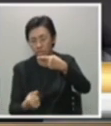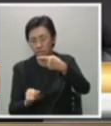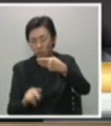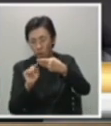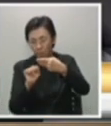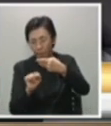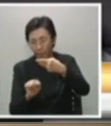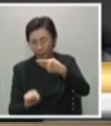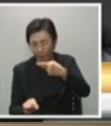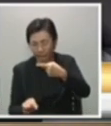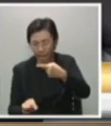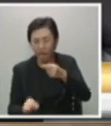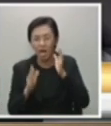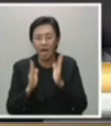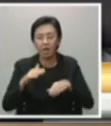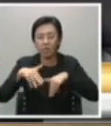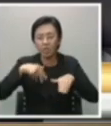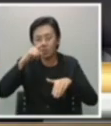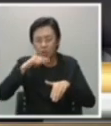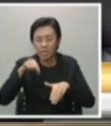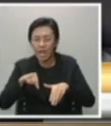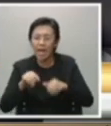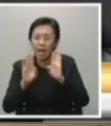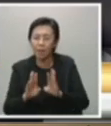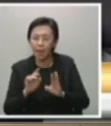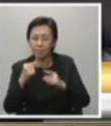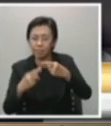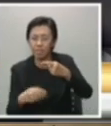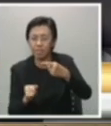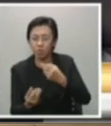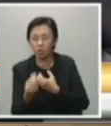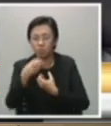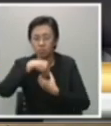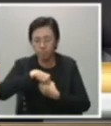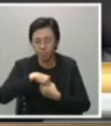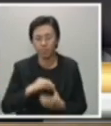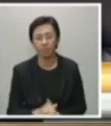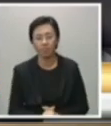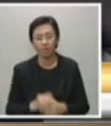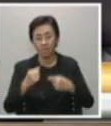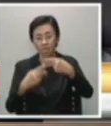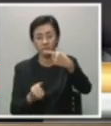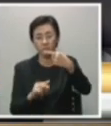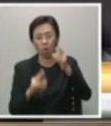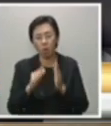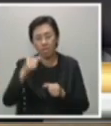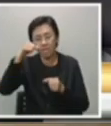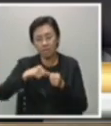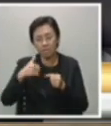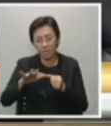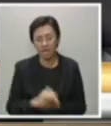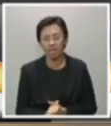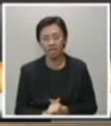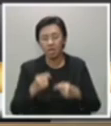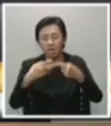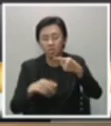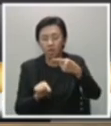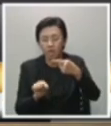ประธานแต่ผมได้เอา2ข้อมาโดยนโยบายข้อ2เนี่ยท่านเขียนบอกว่ามีความ